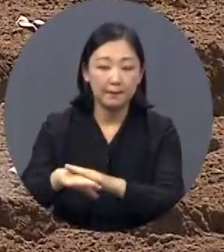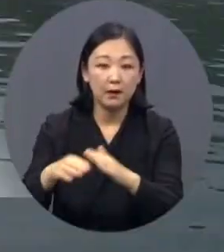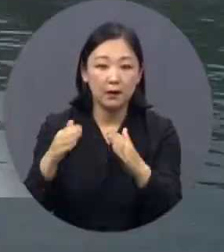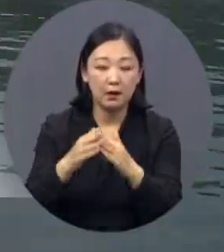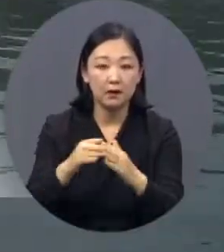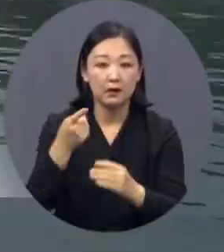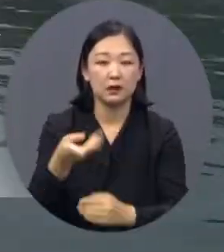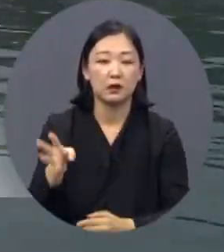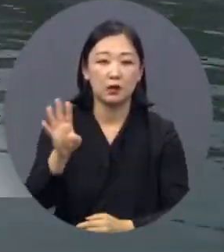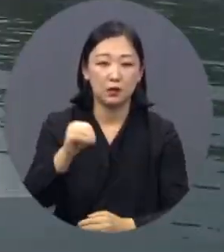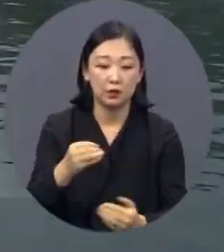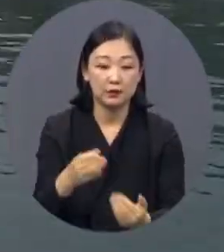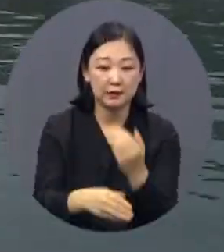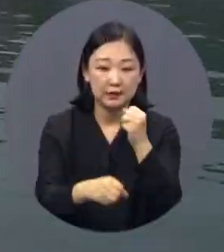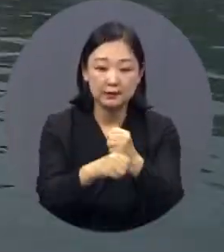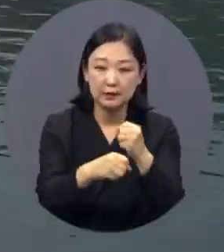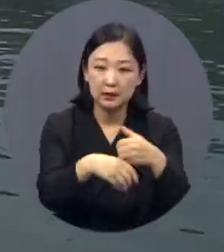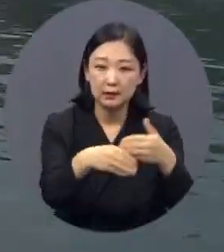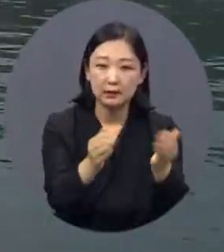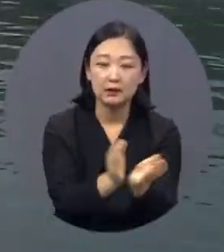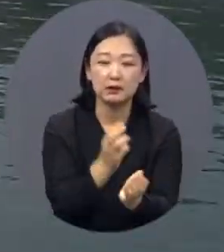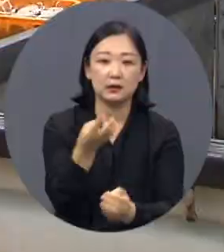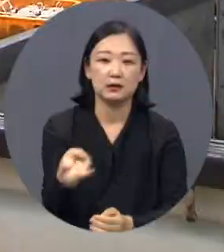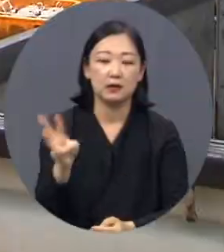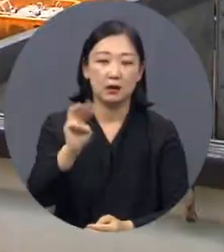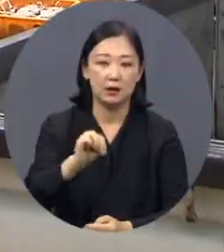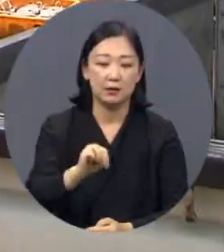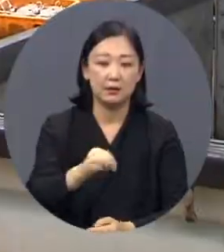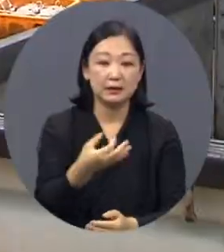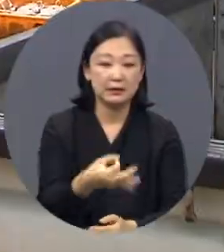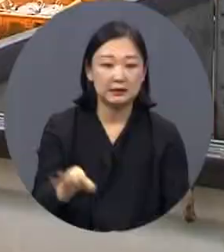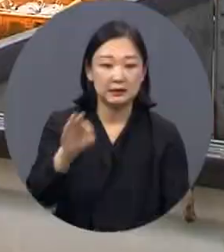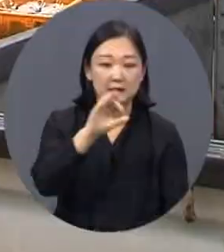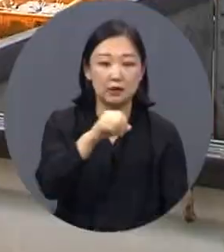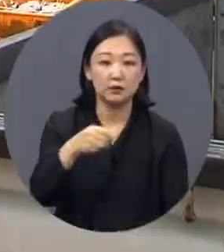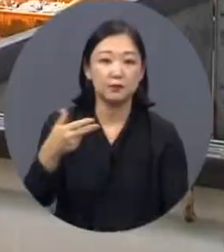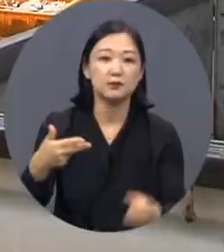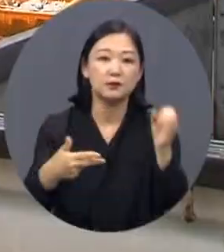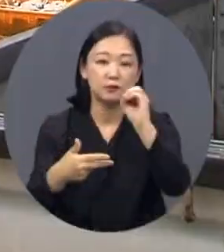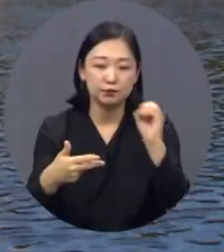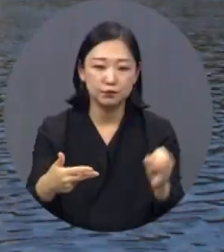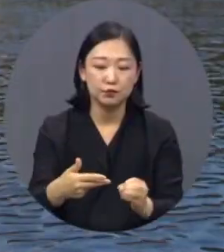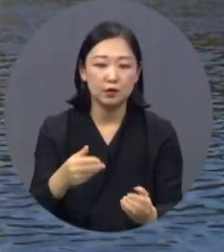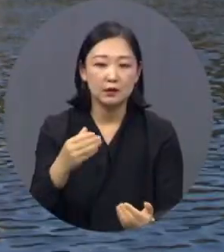생산자 단체는 3억 원에 금리는 0.7%인데